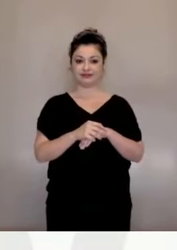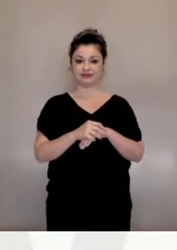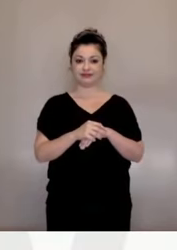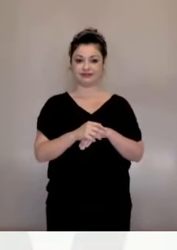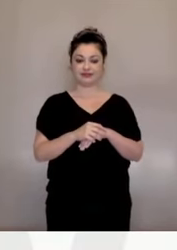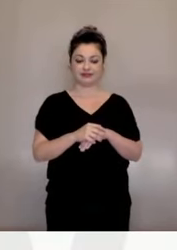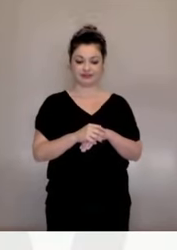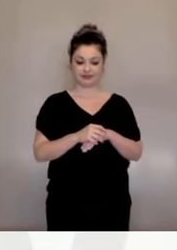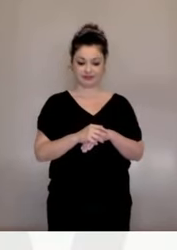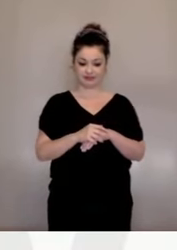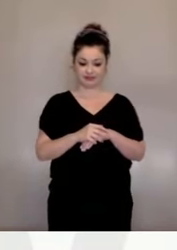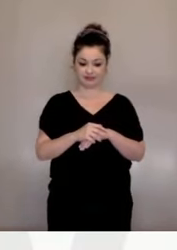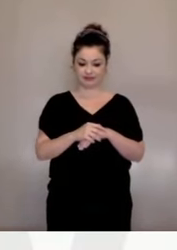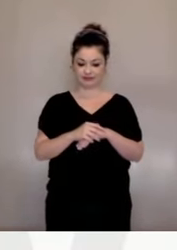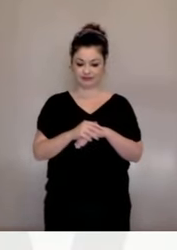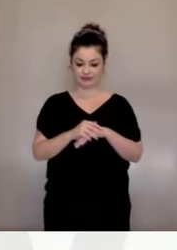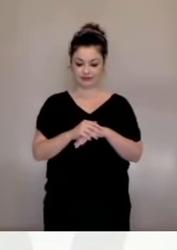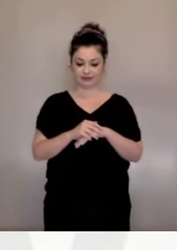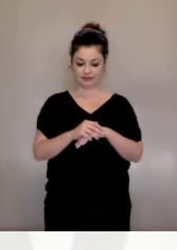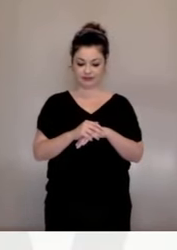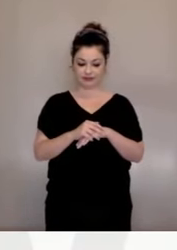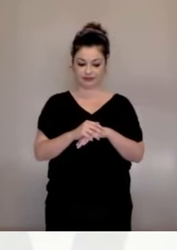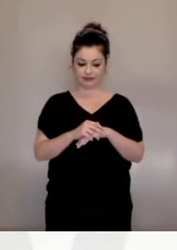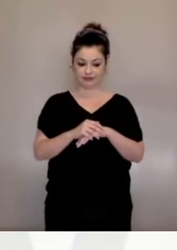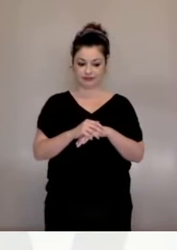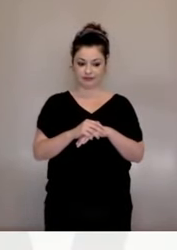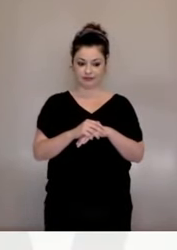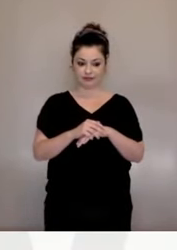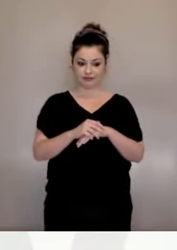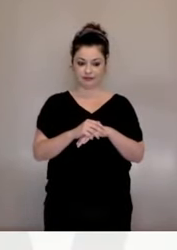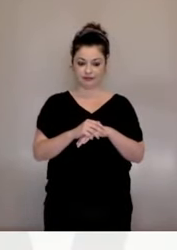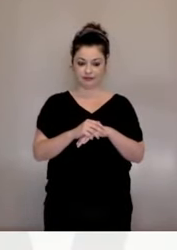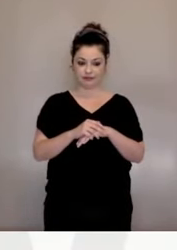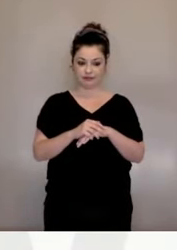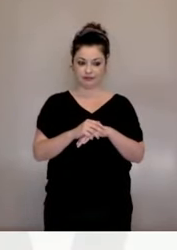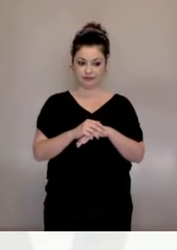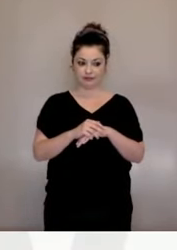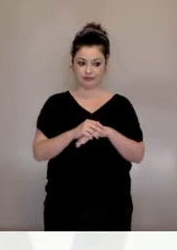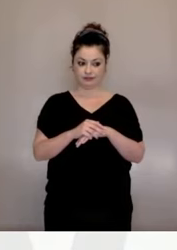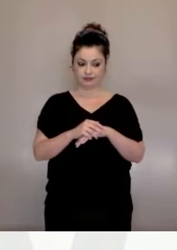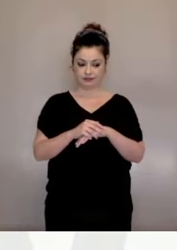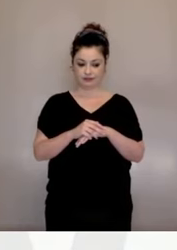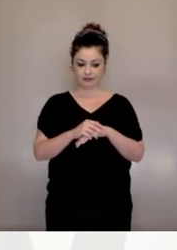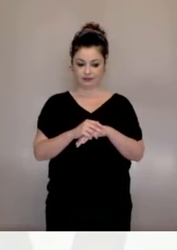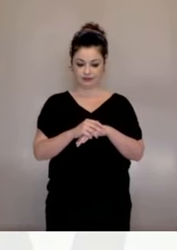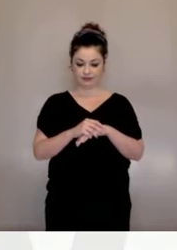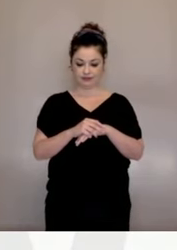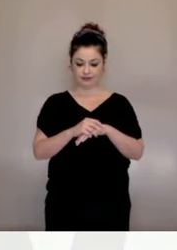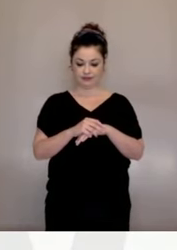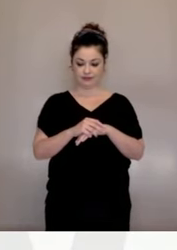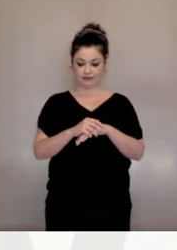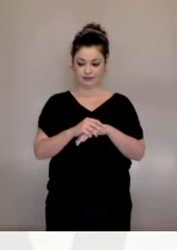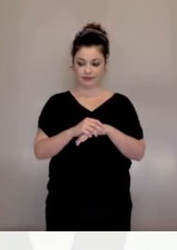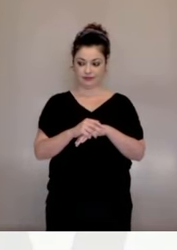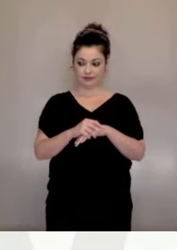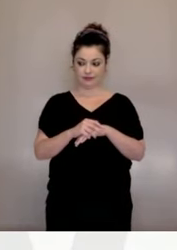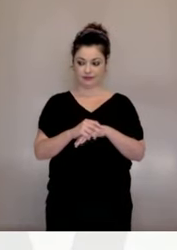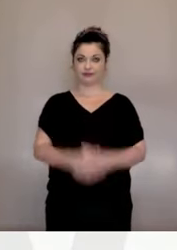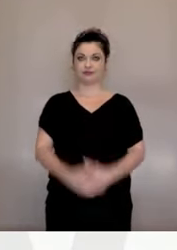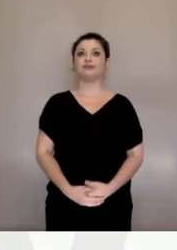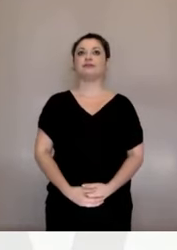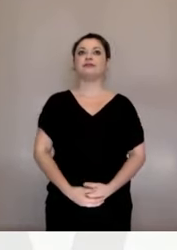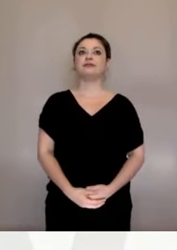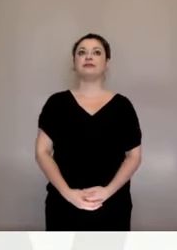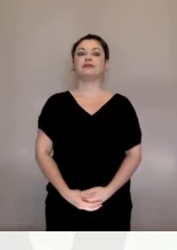avez utilisé des lignes à partir de l'écriture de la différence. Et j'ai